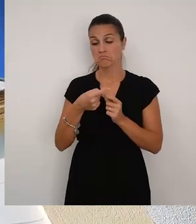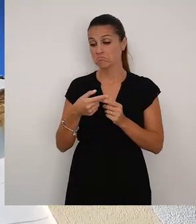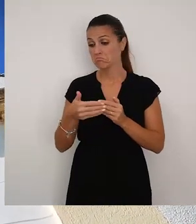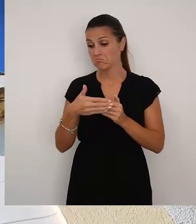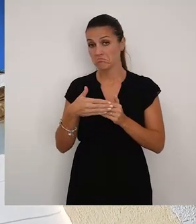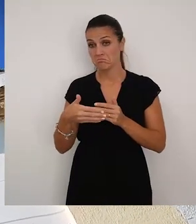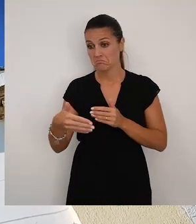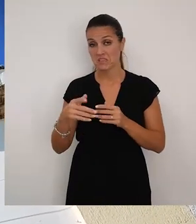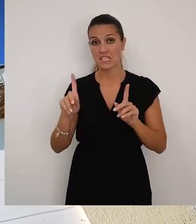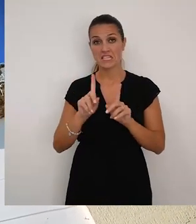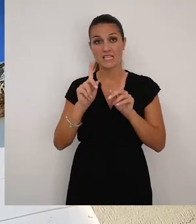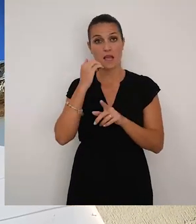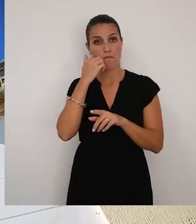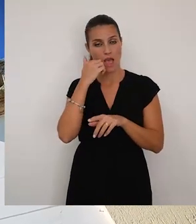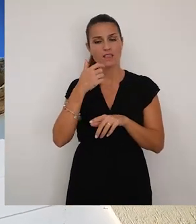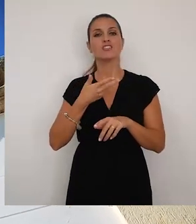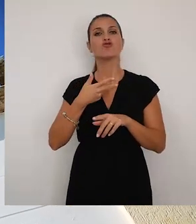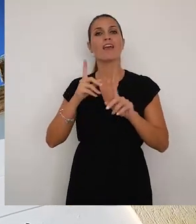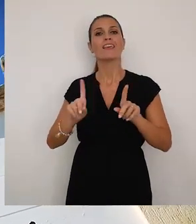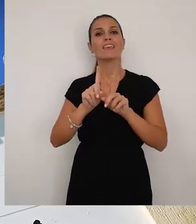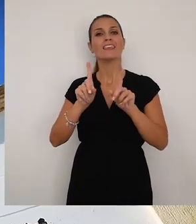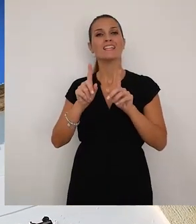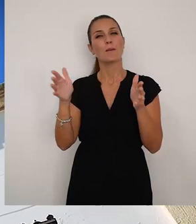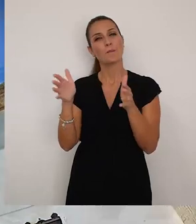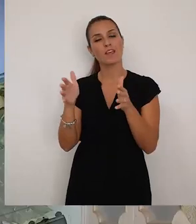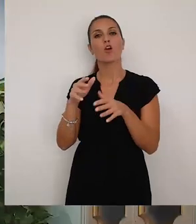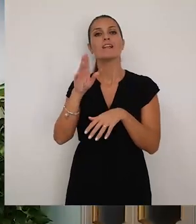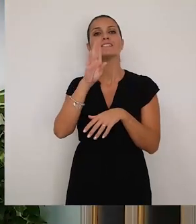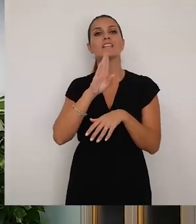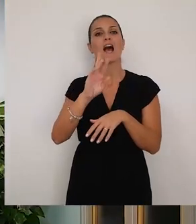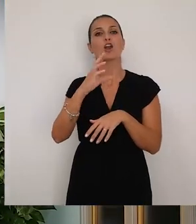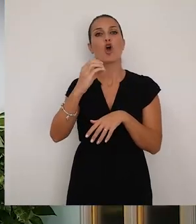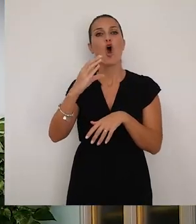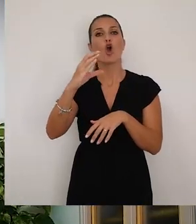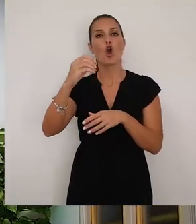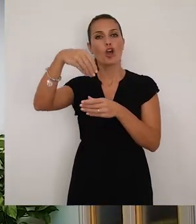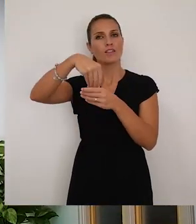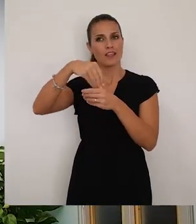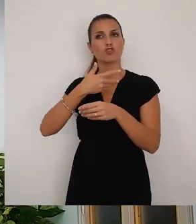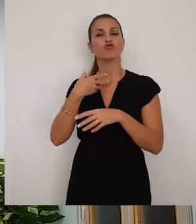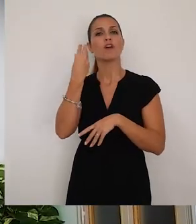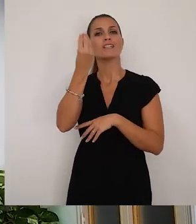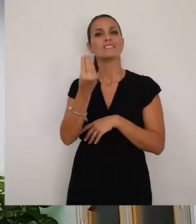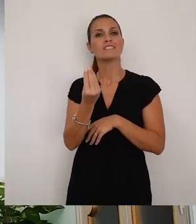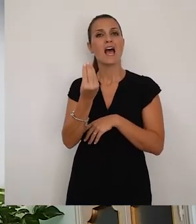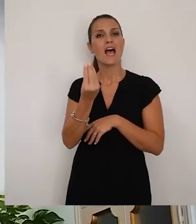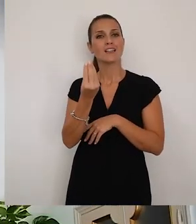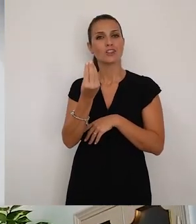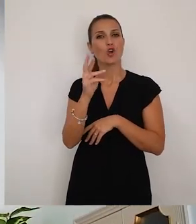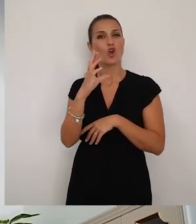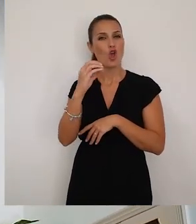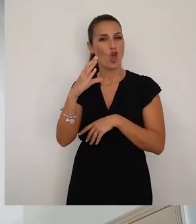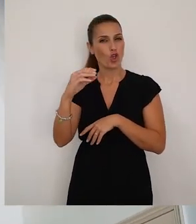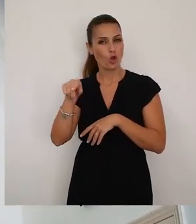A poche decine di metri dalla chiesa madre sorge la cappella di San Rocco, al cui interno si conserva la statua del santo